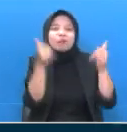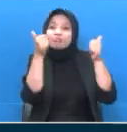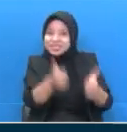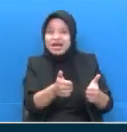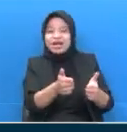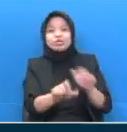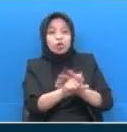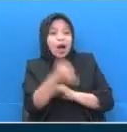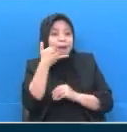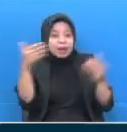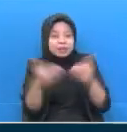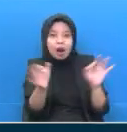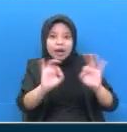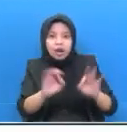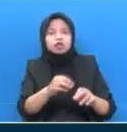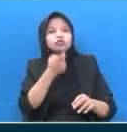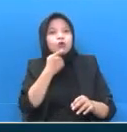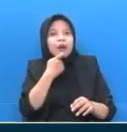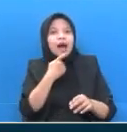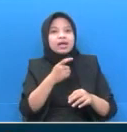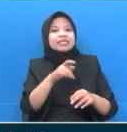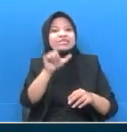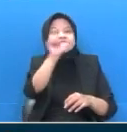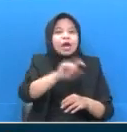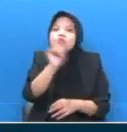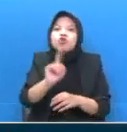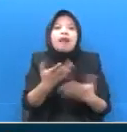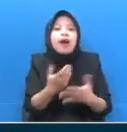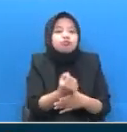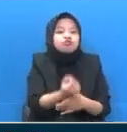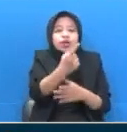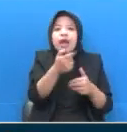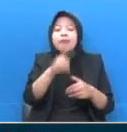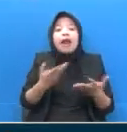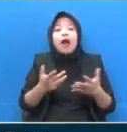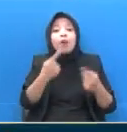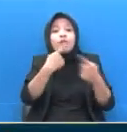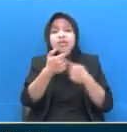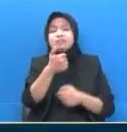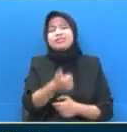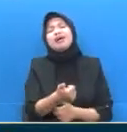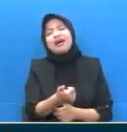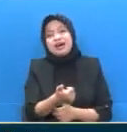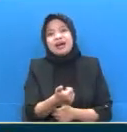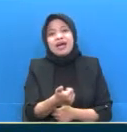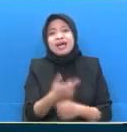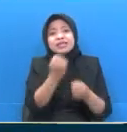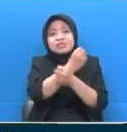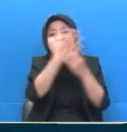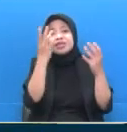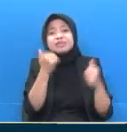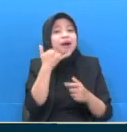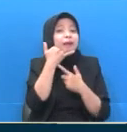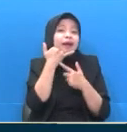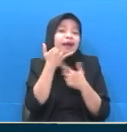seandainya handphone nggak ketemu, coba dicari provider seperti apa. Bisa nggak muncul komunikasi? Karena dengan ini akan mematahkan semua. Sebab kalau